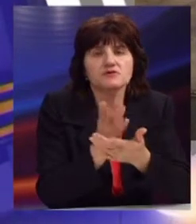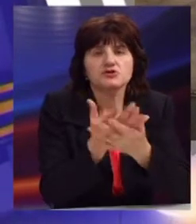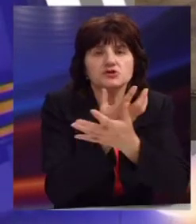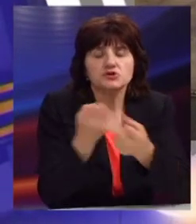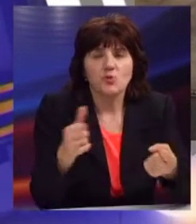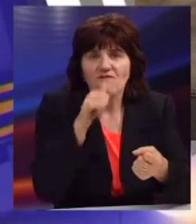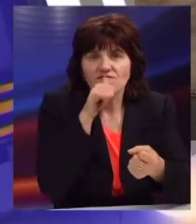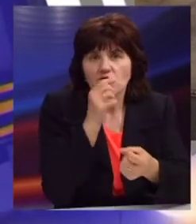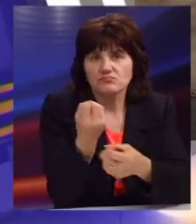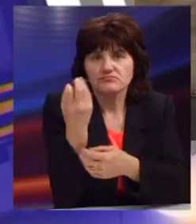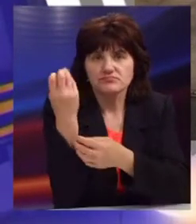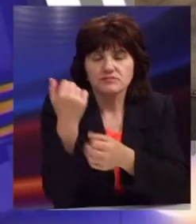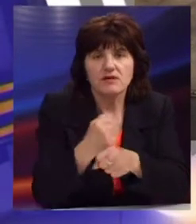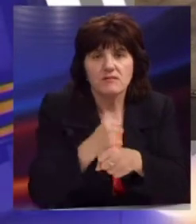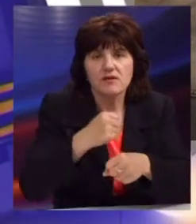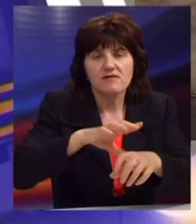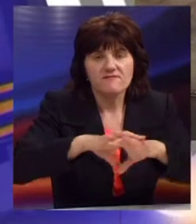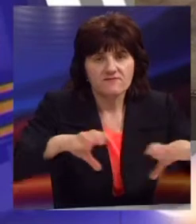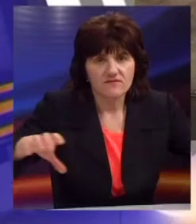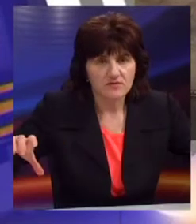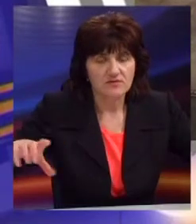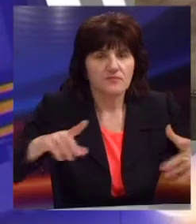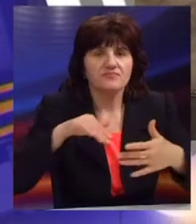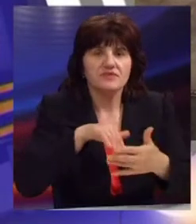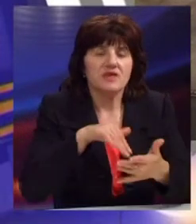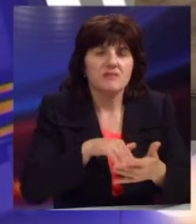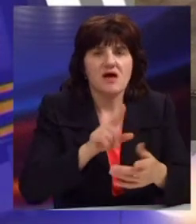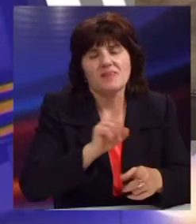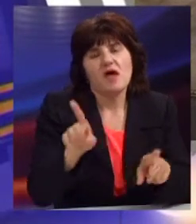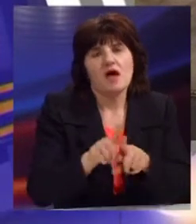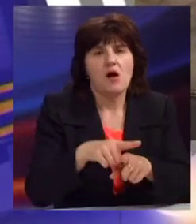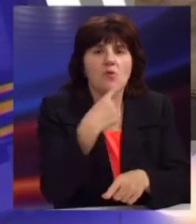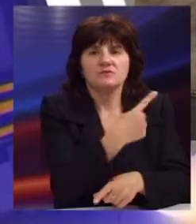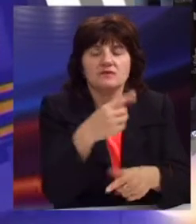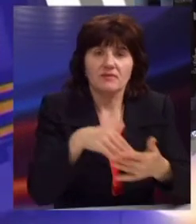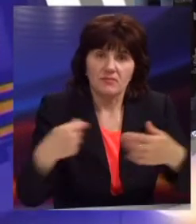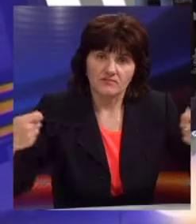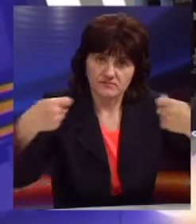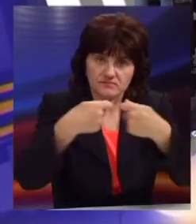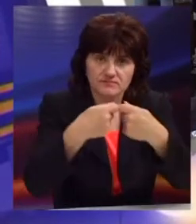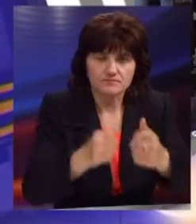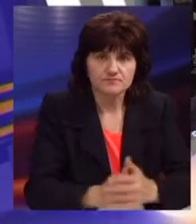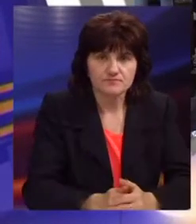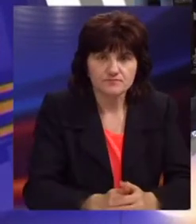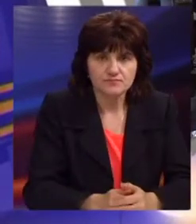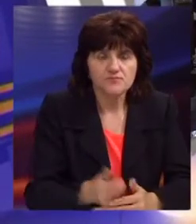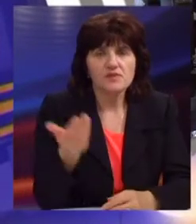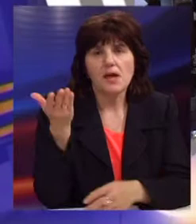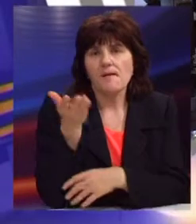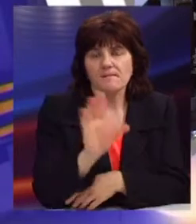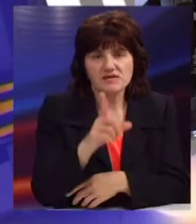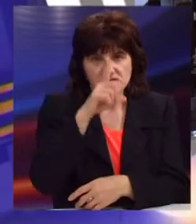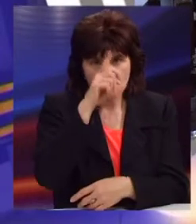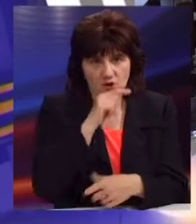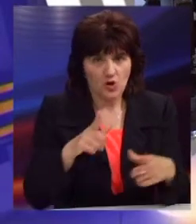da kroz udruženje zapravo mogu da ostvare te svoje ciljeve, a ne kao pojedinačni poljoprivredni proizvođači. Predstavnici lokalne